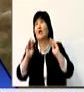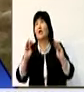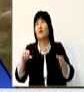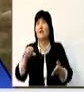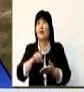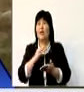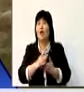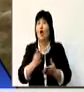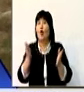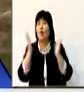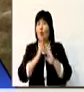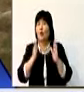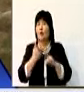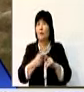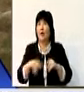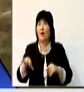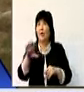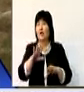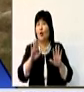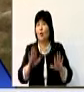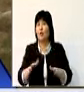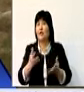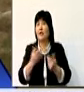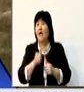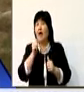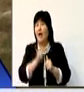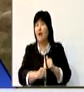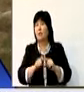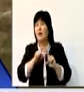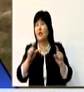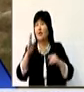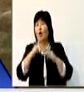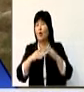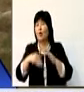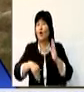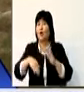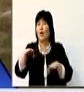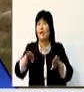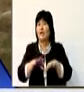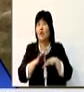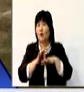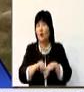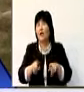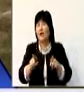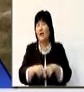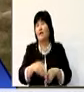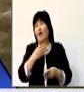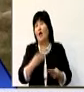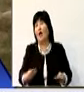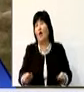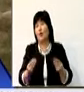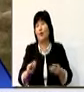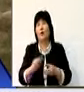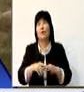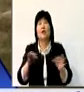кездеседі. Мұсылмандар үшін киелі орын саналатын өңірдегі әрбір нысанның құрылысы жоғары деңгейде жүргізілген, кескін келбеті де олардың